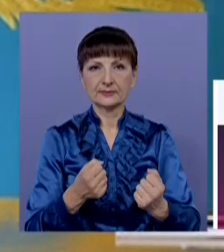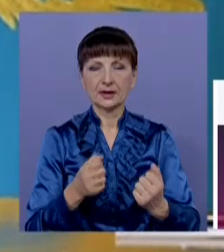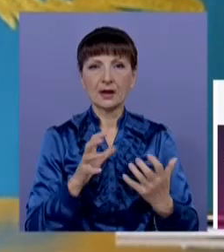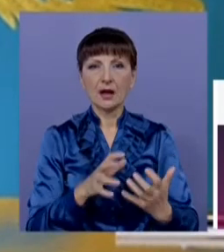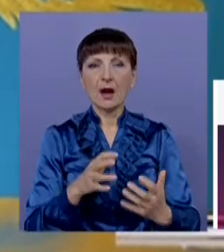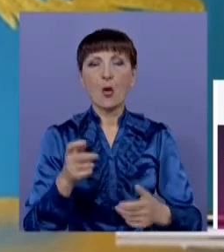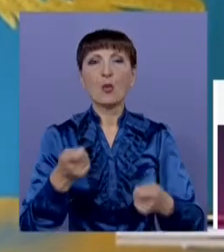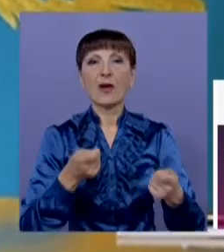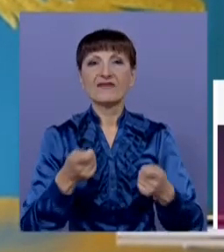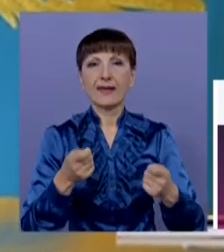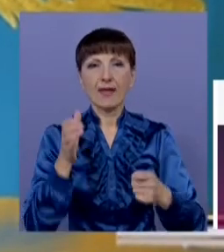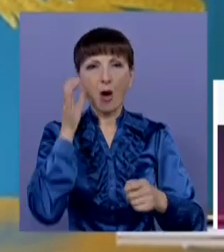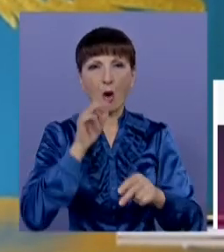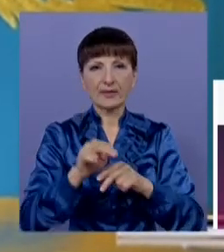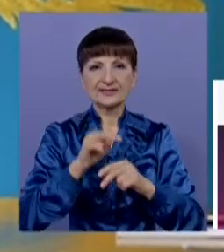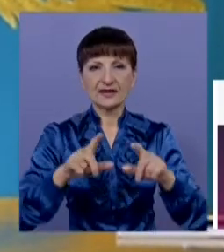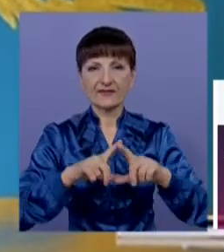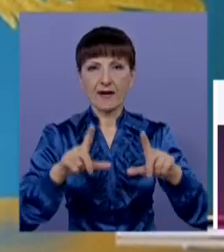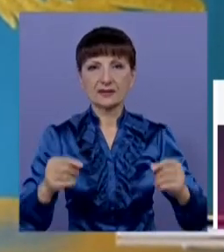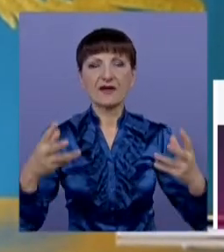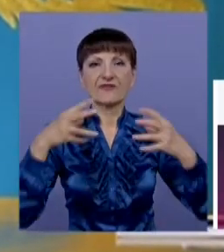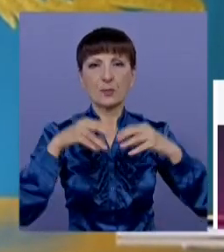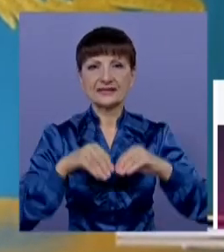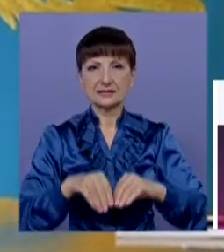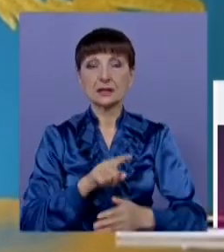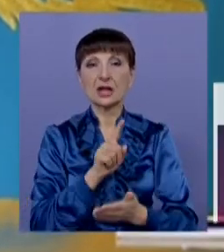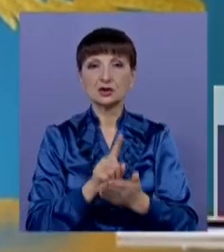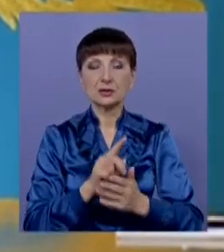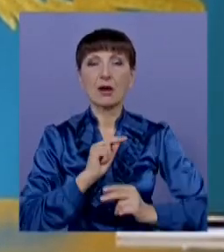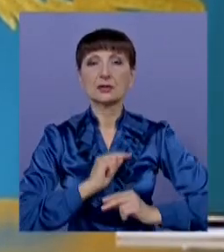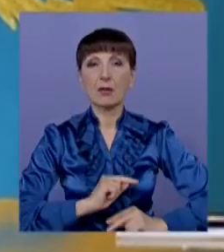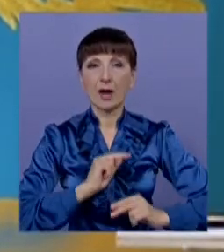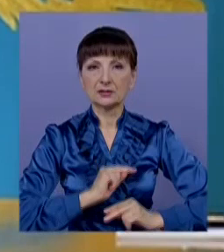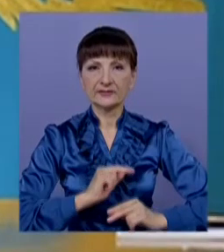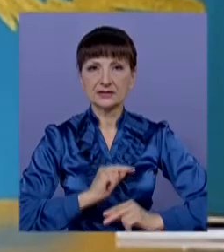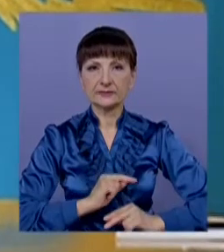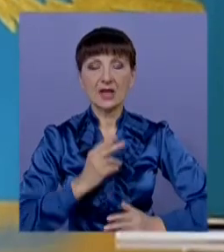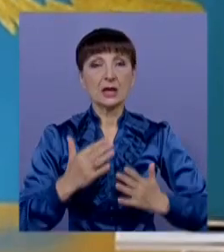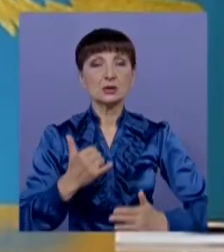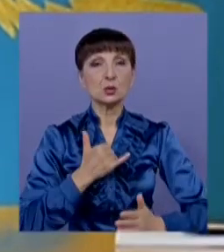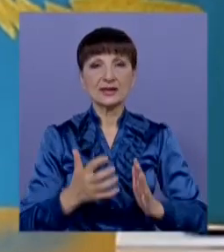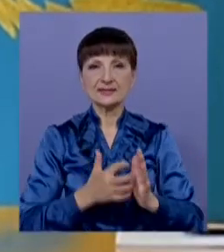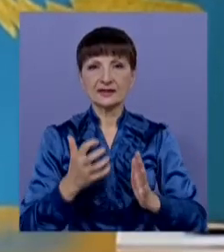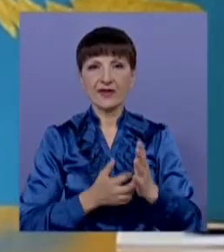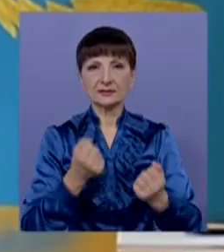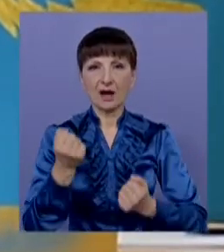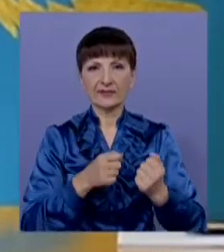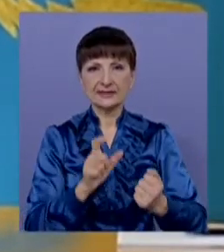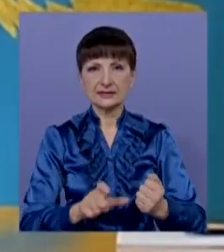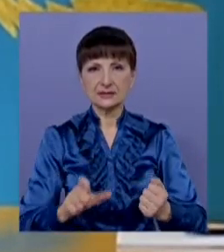управления образования вместе должны отрабатывать. Если у нас нехватка водителей,